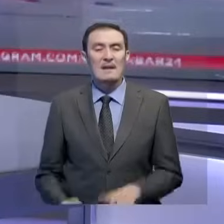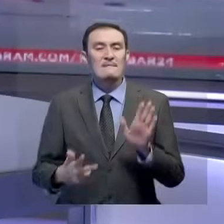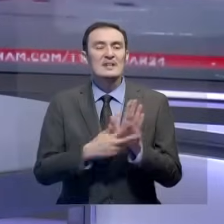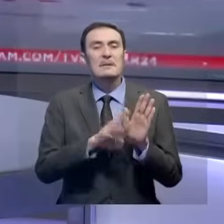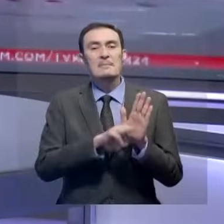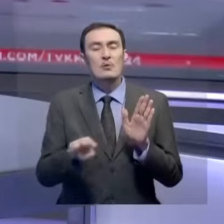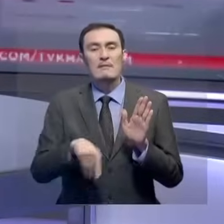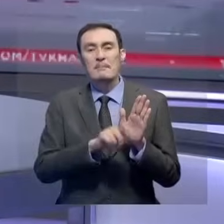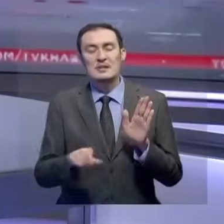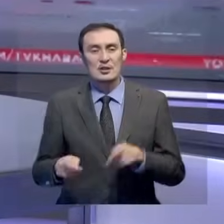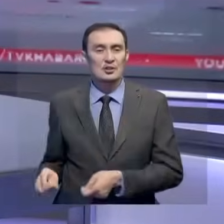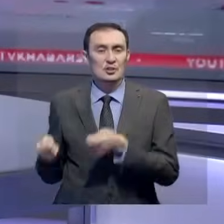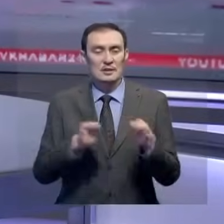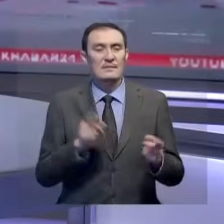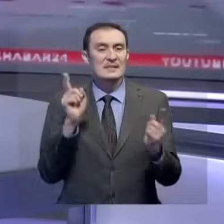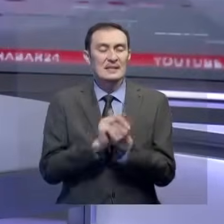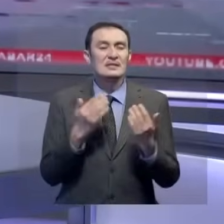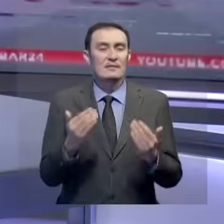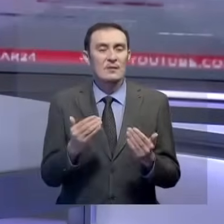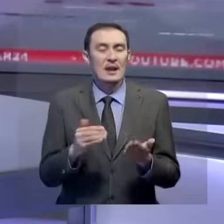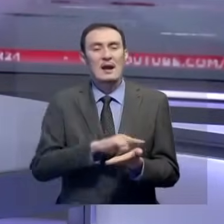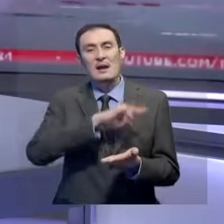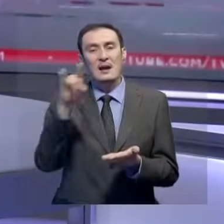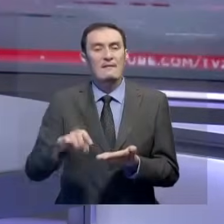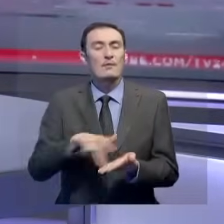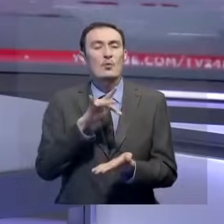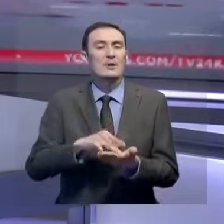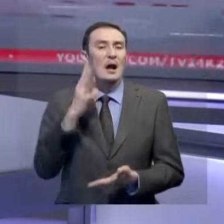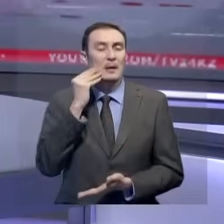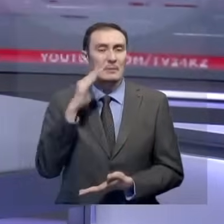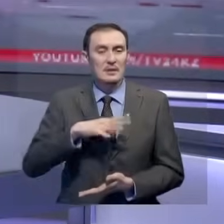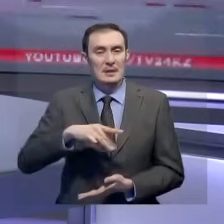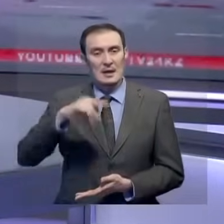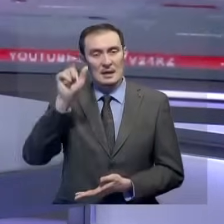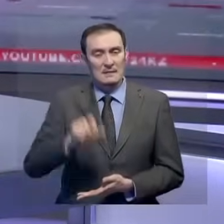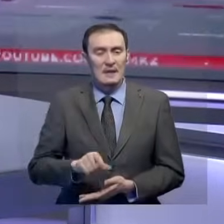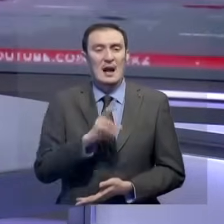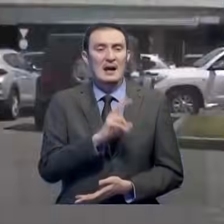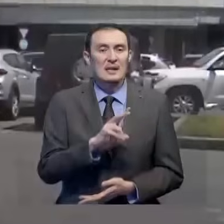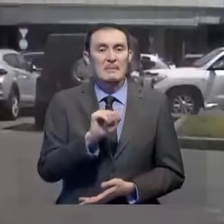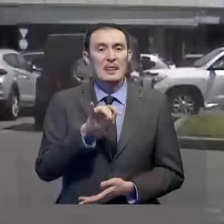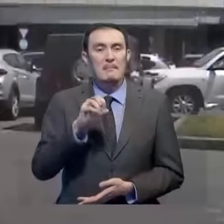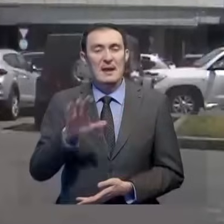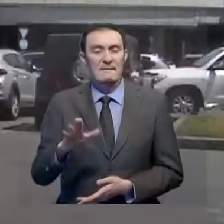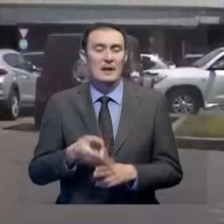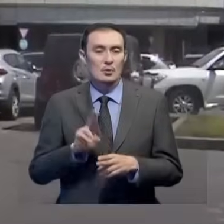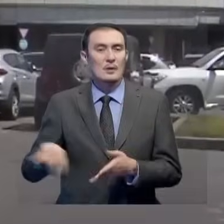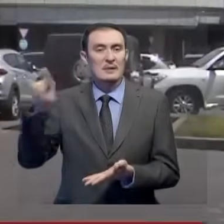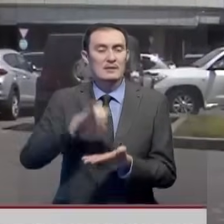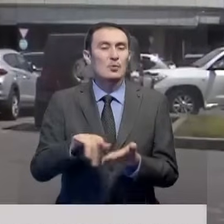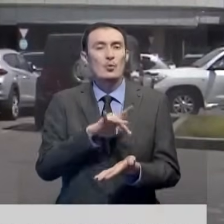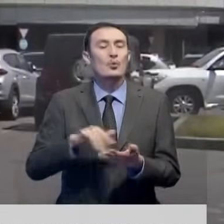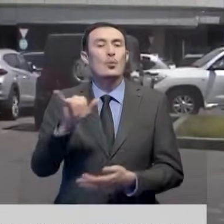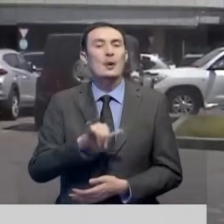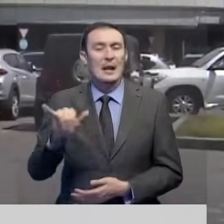8-миллионного пассажира с начала этого года встретила сегодня воздушная гавань Алматы. Им стал казахстанец Кайрат Манабаев, который прилетел из